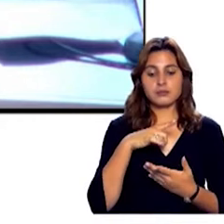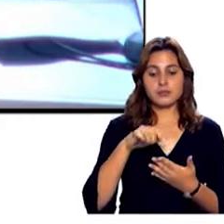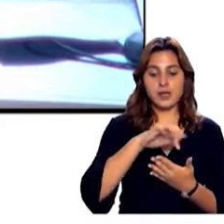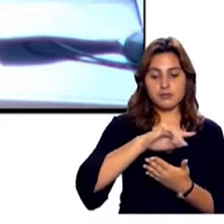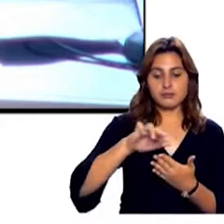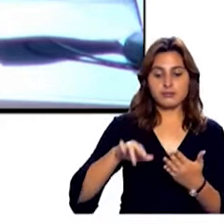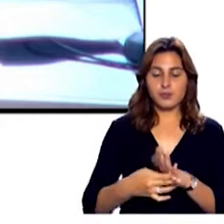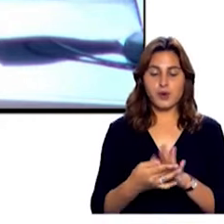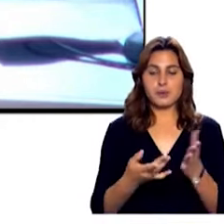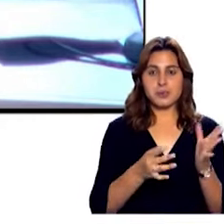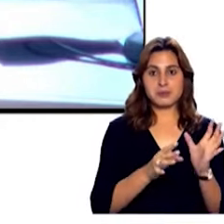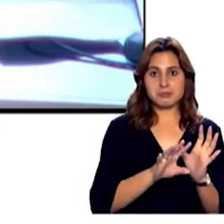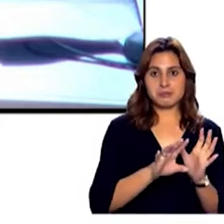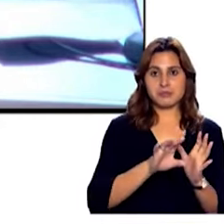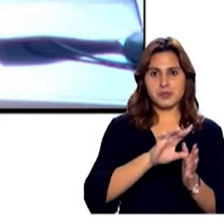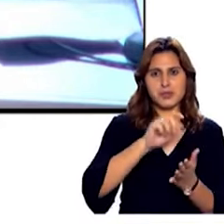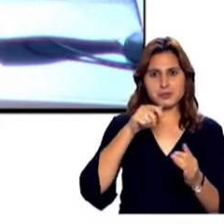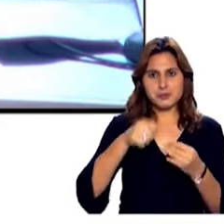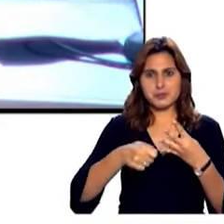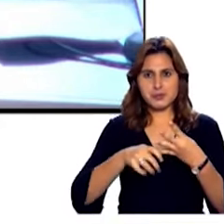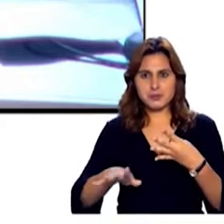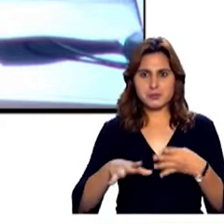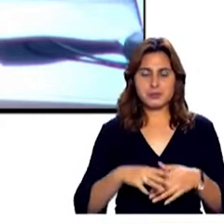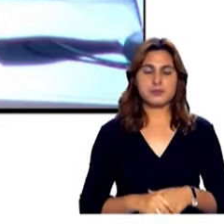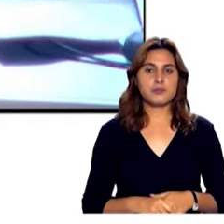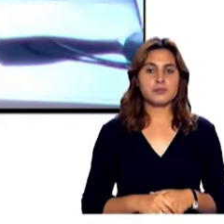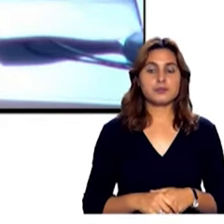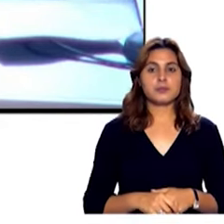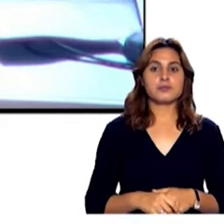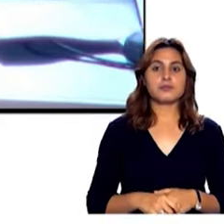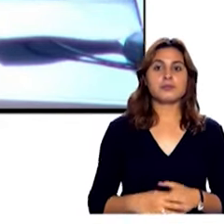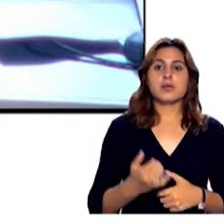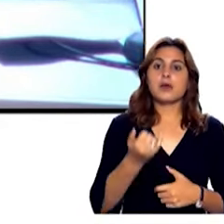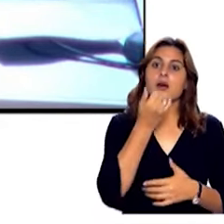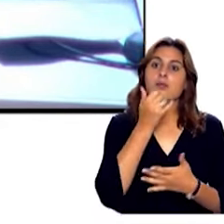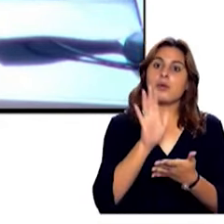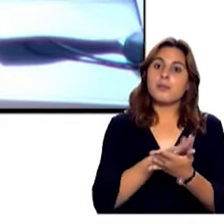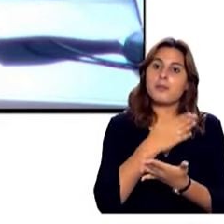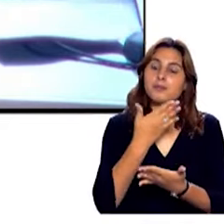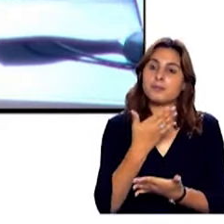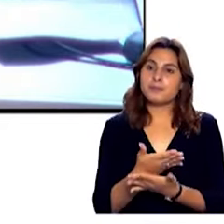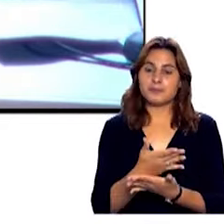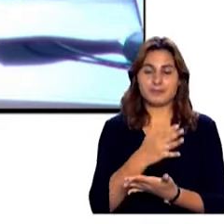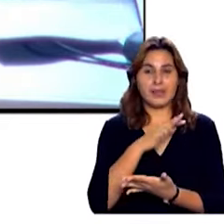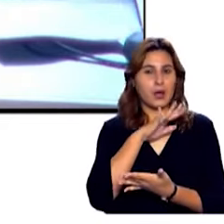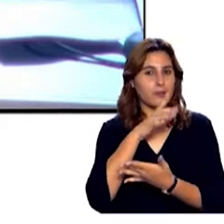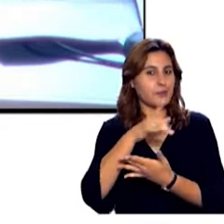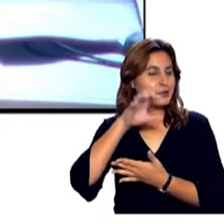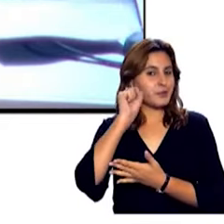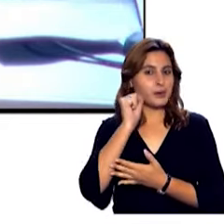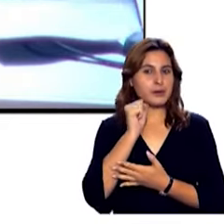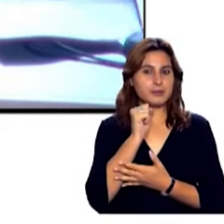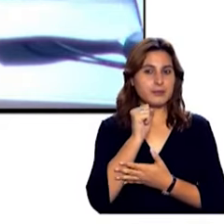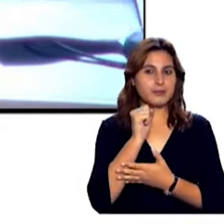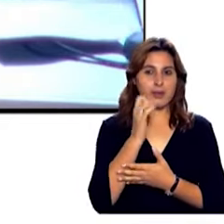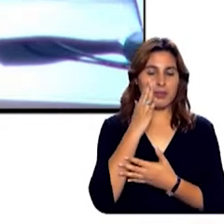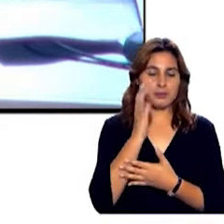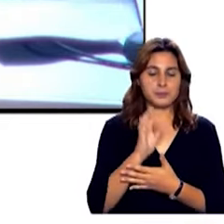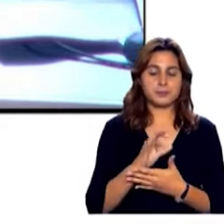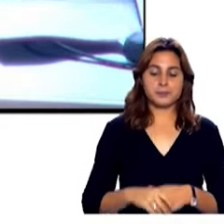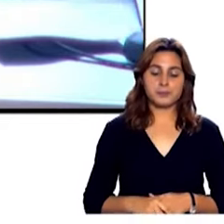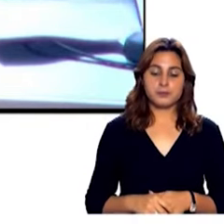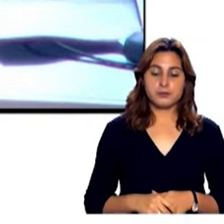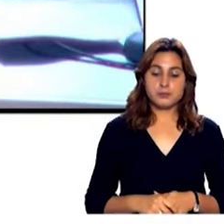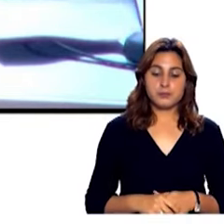approfondi ET c'est ce circuit approfondi qui est intéressant parce que ce circuit approfondi correspond à la fonction normative de la cour